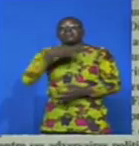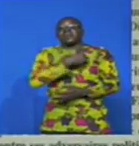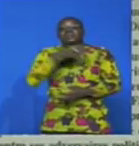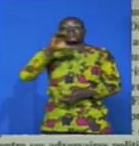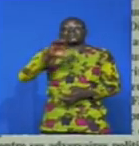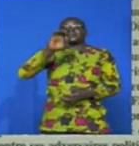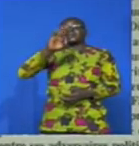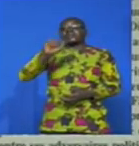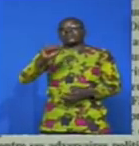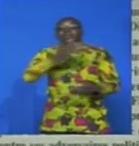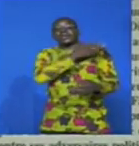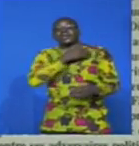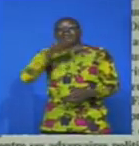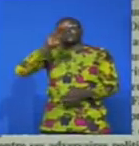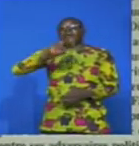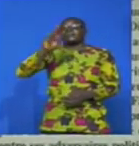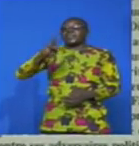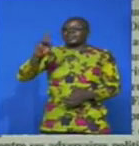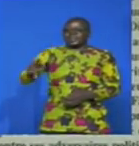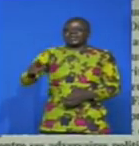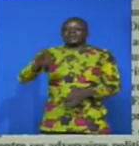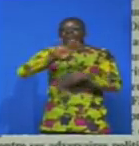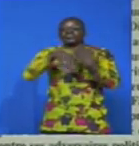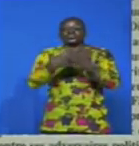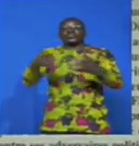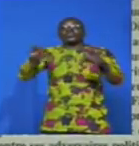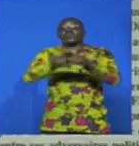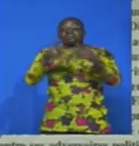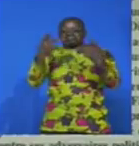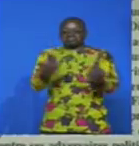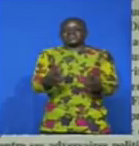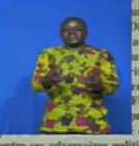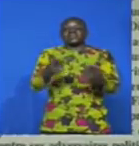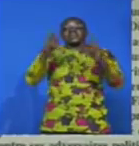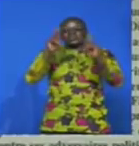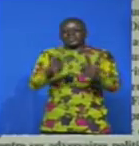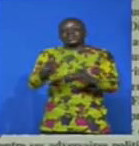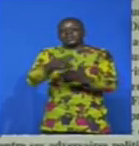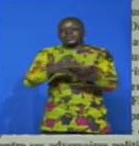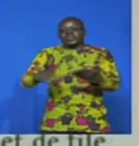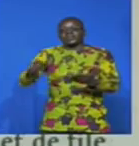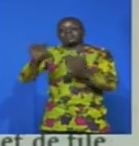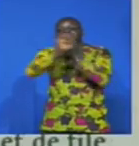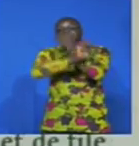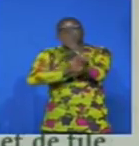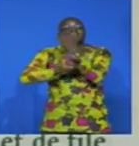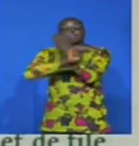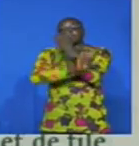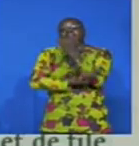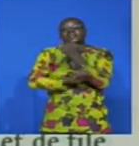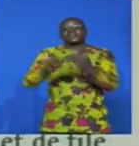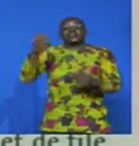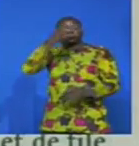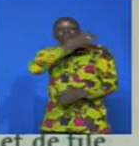MPP partis au pouvoir, tout comme la présence d'une délégation de partis amis de l'étranger, dont le chef de